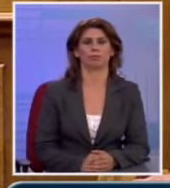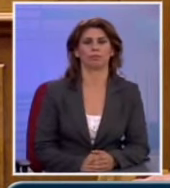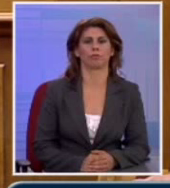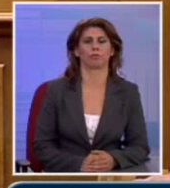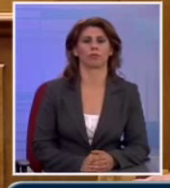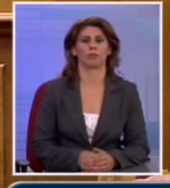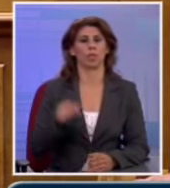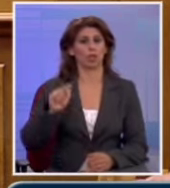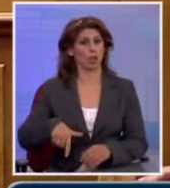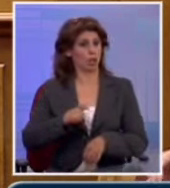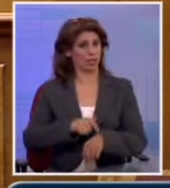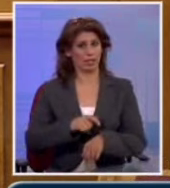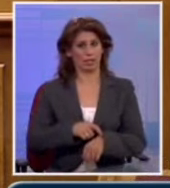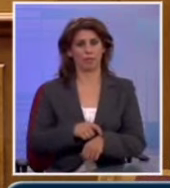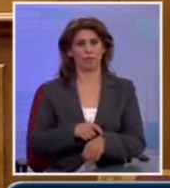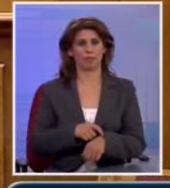Τώρα είναι η ώρα